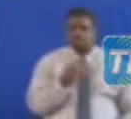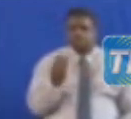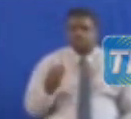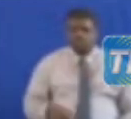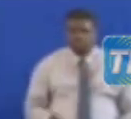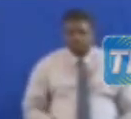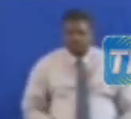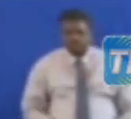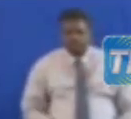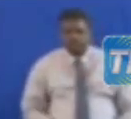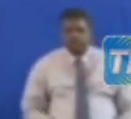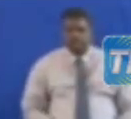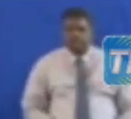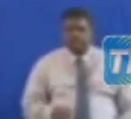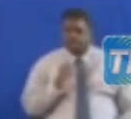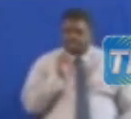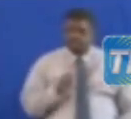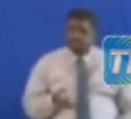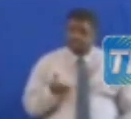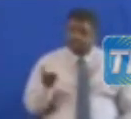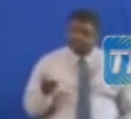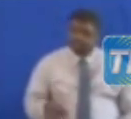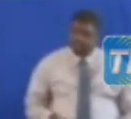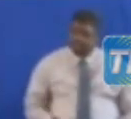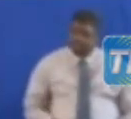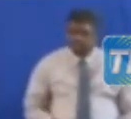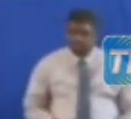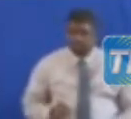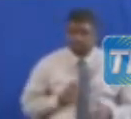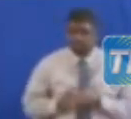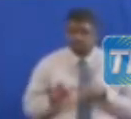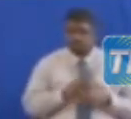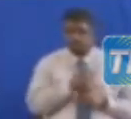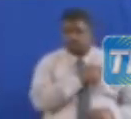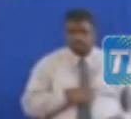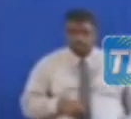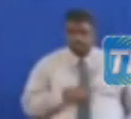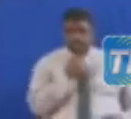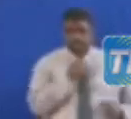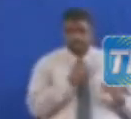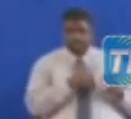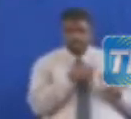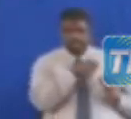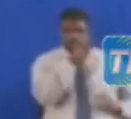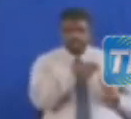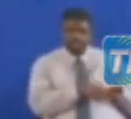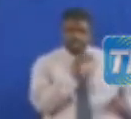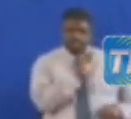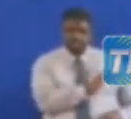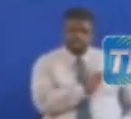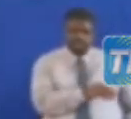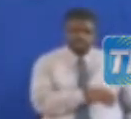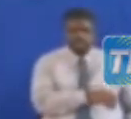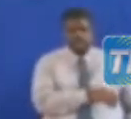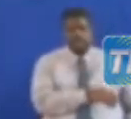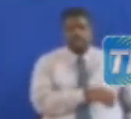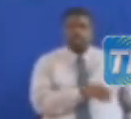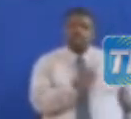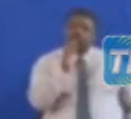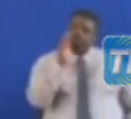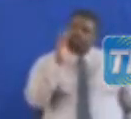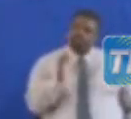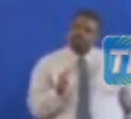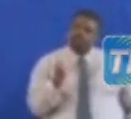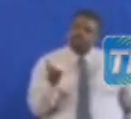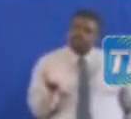2024. Mheshimiwa Spika, ofisi ya Rais Temisemi, taasisi iko chini yake 26 na halmashauri